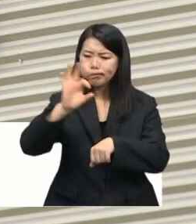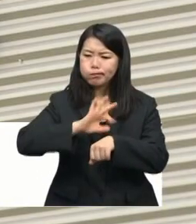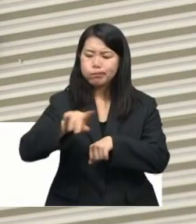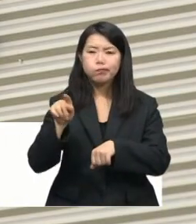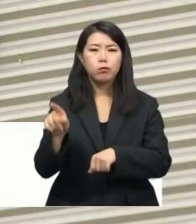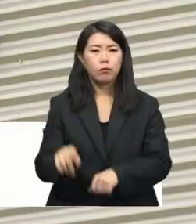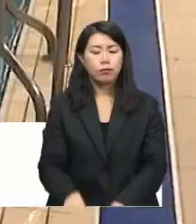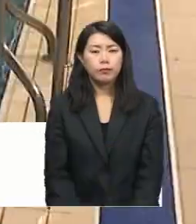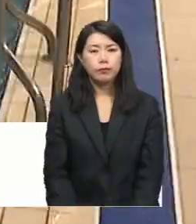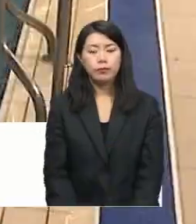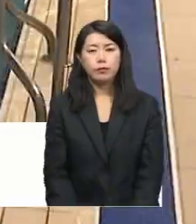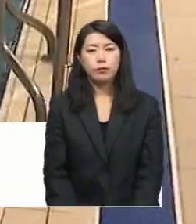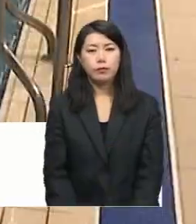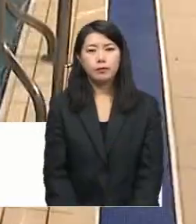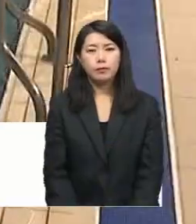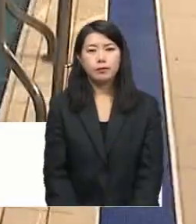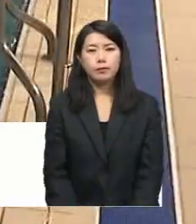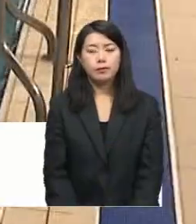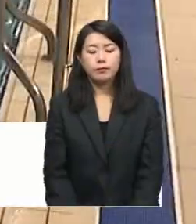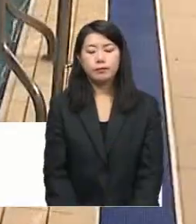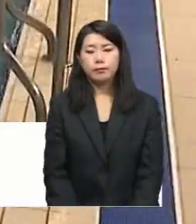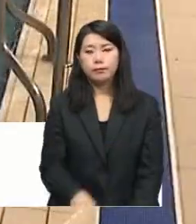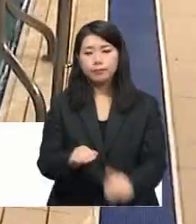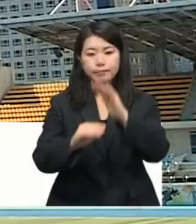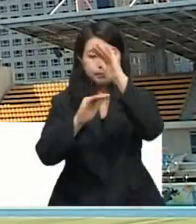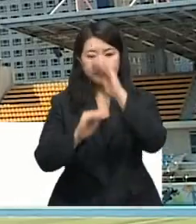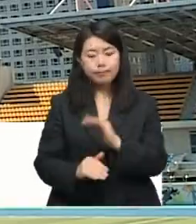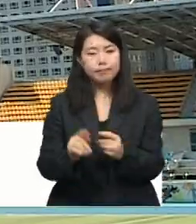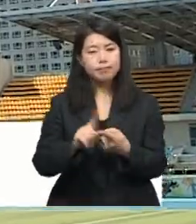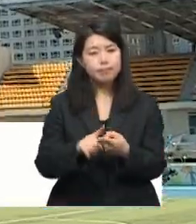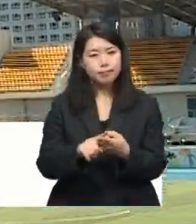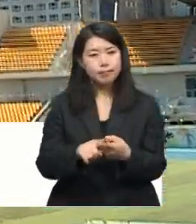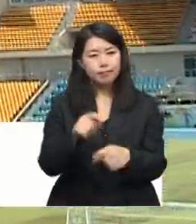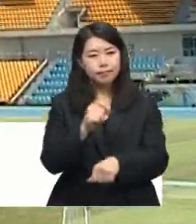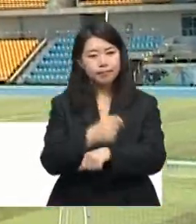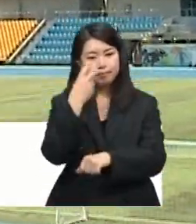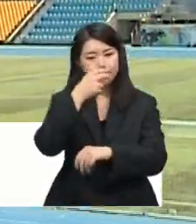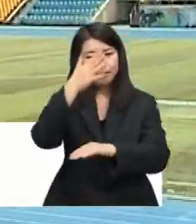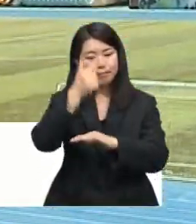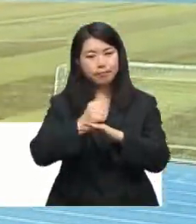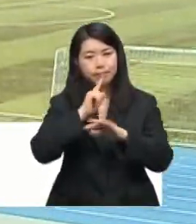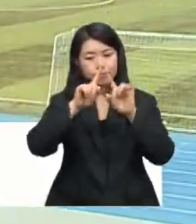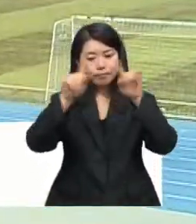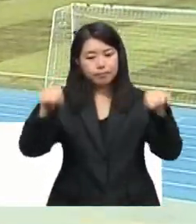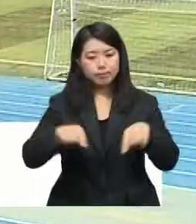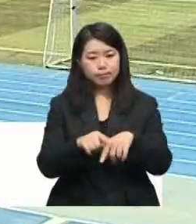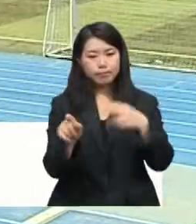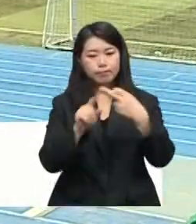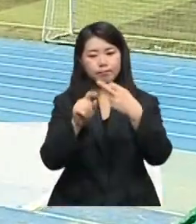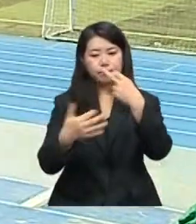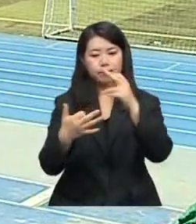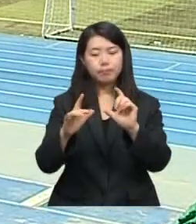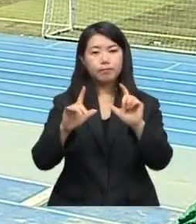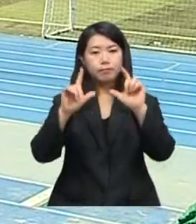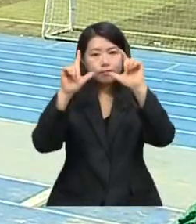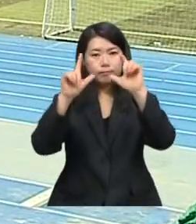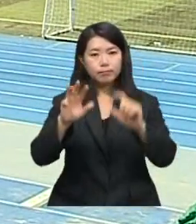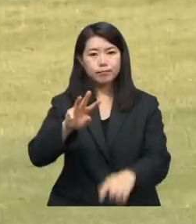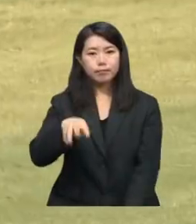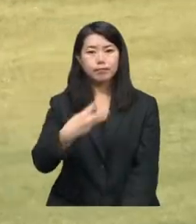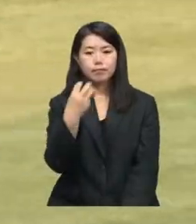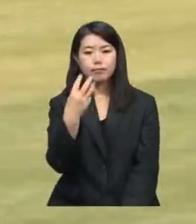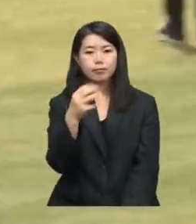해당된다고 지적했습니다 한편이 같은 내용을 담은 행정 사무감사 결과 보고서는 오는 19일에 열릴 제